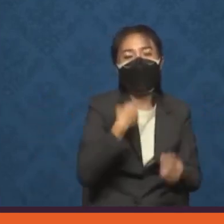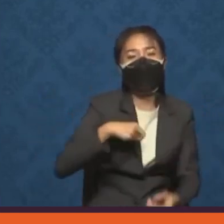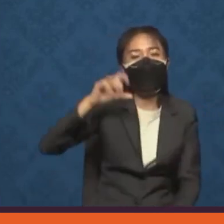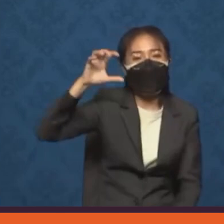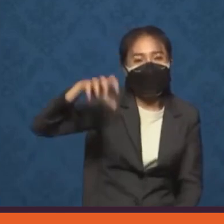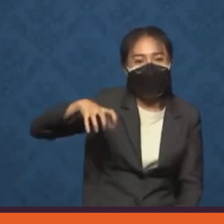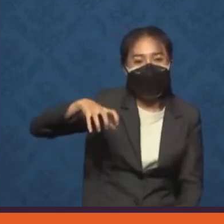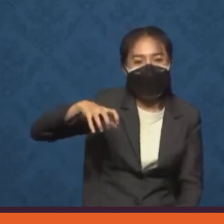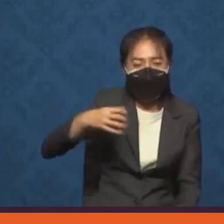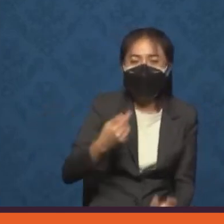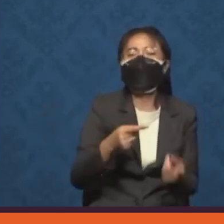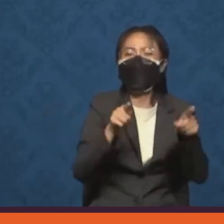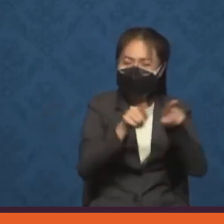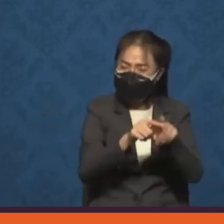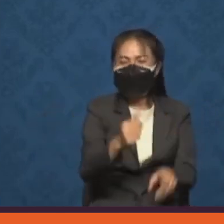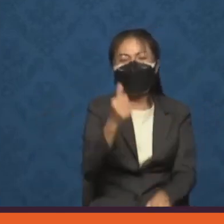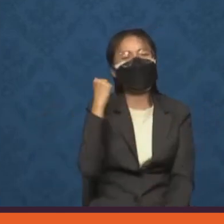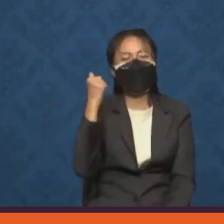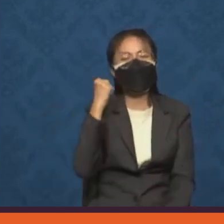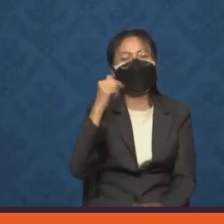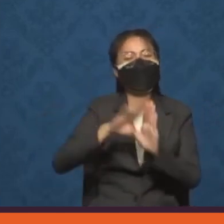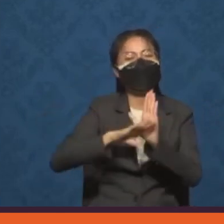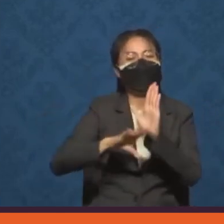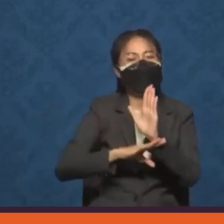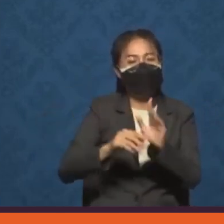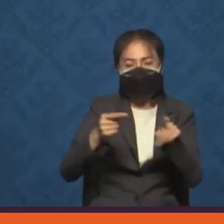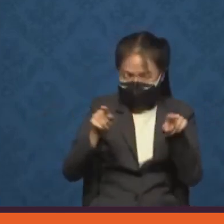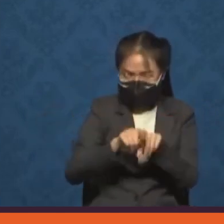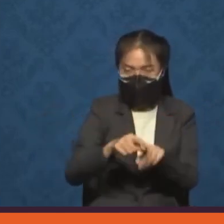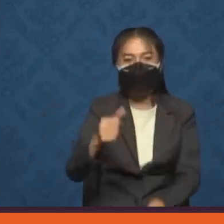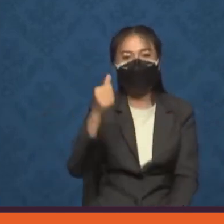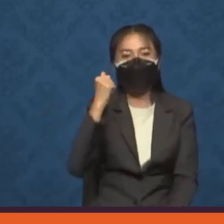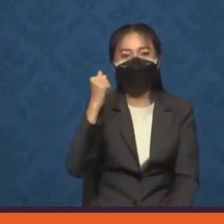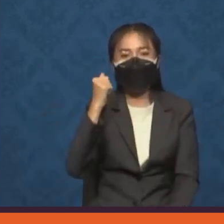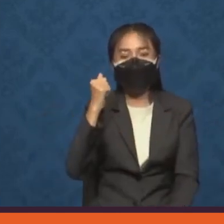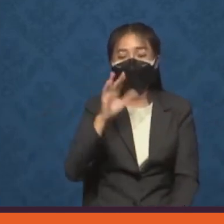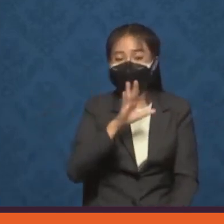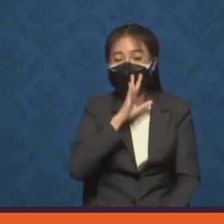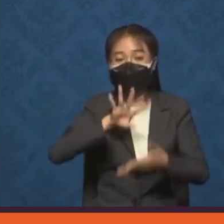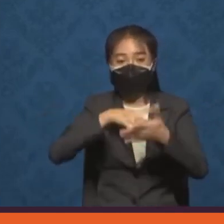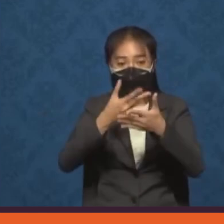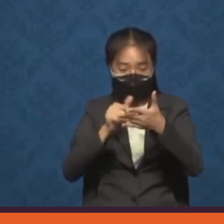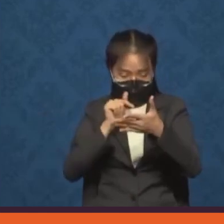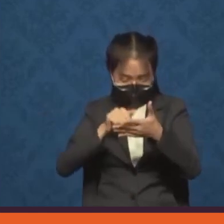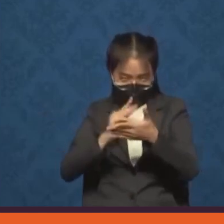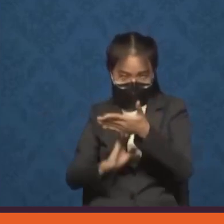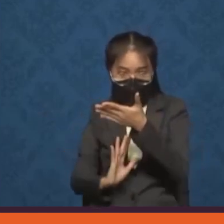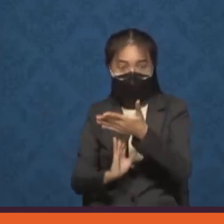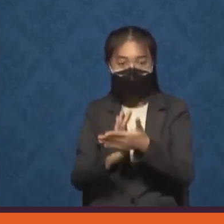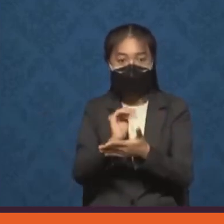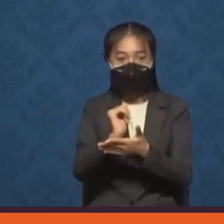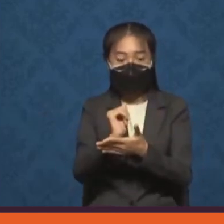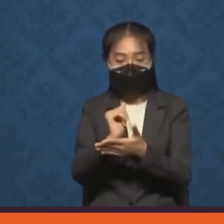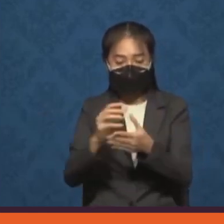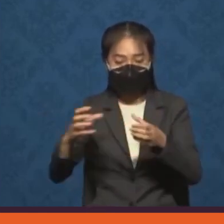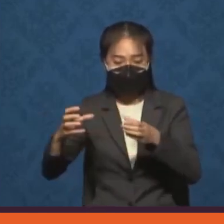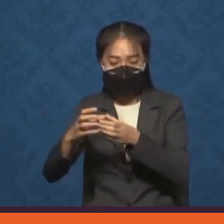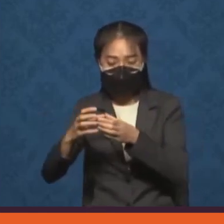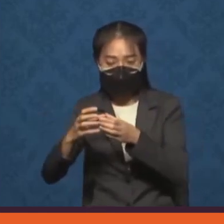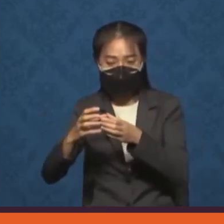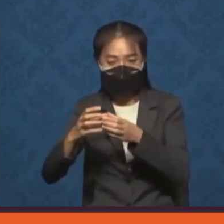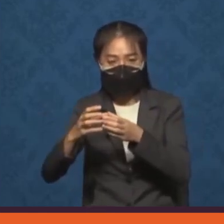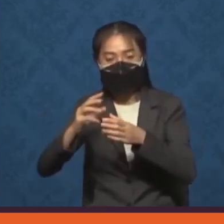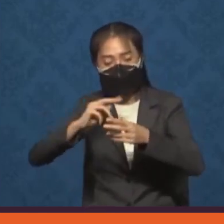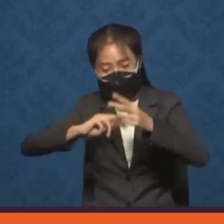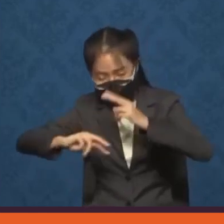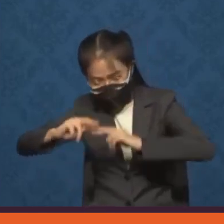ดีอาญาผู้ดำรงตำแหน่งเหมือนเดิมทุกประการถ้าร่างฉบับนี้ผ่าน คณะกรรมการตรวจเงินแผ่นดินก็ยังมีอำนาจในการ